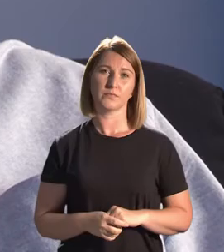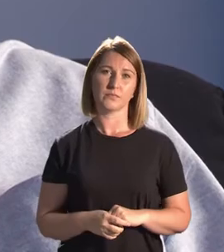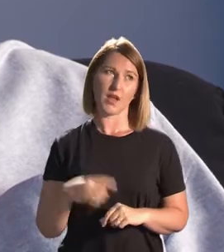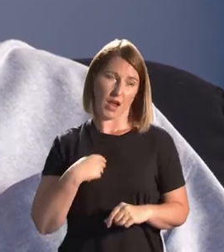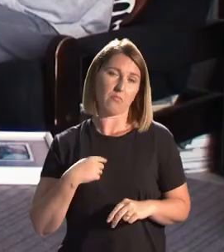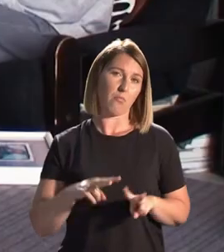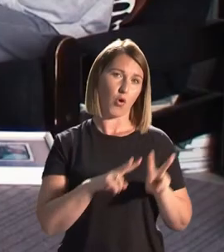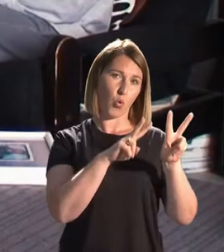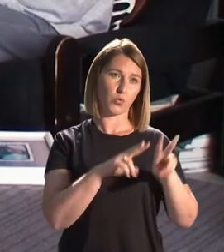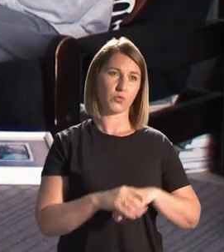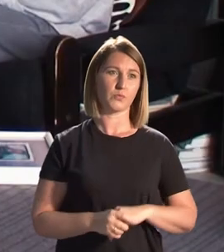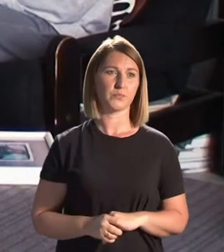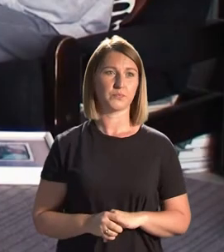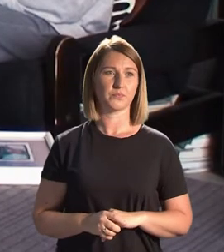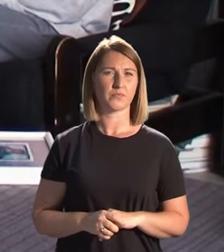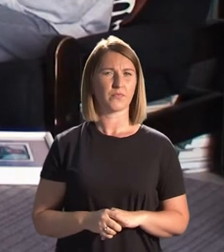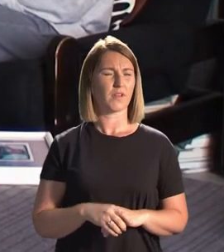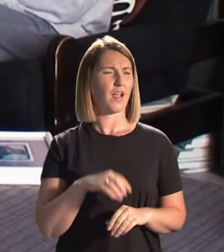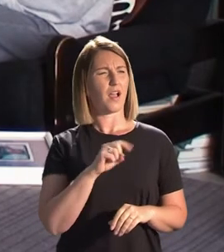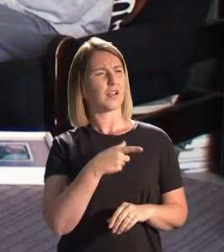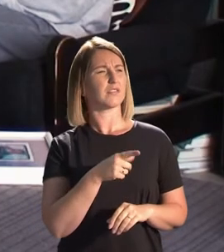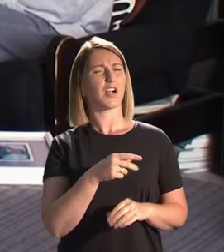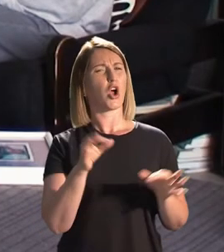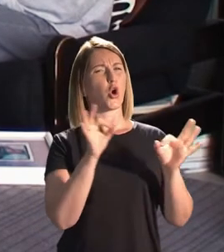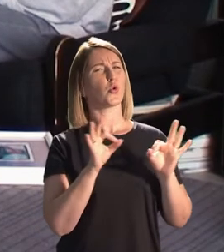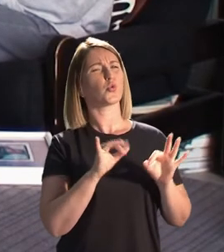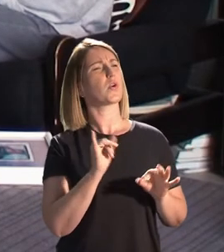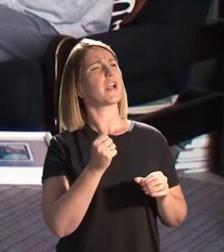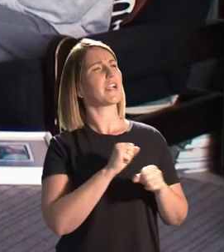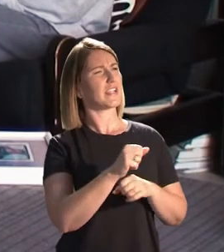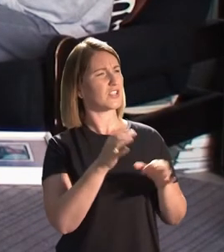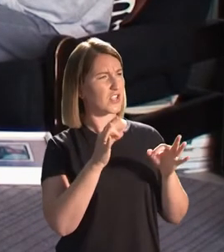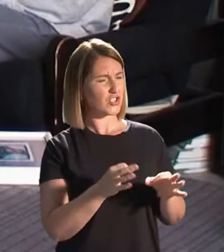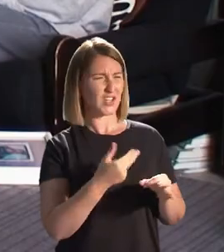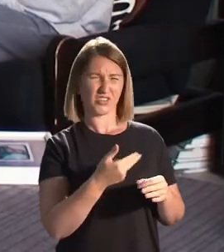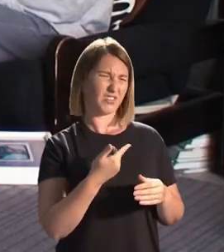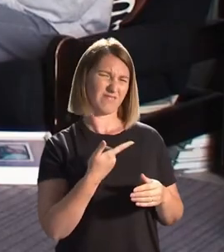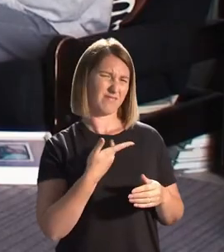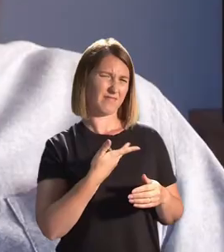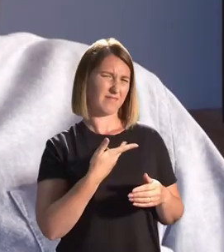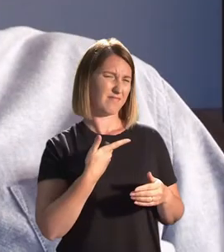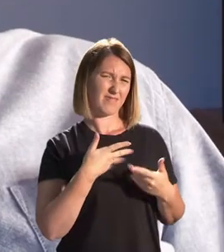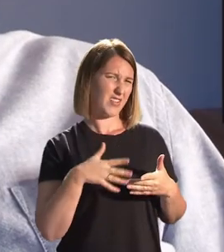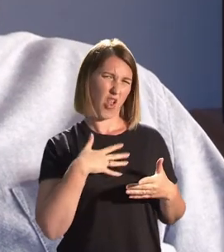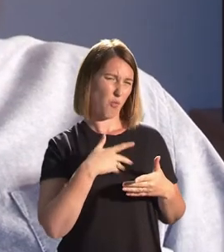biorę udział. Taka powierzchowna, tam jak dzisiaj sztuka, no to chyba nie do końca pana przekonuje.